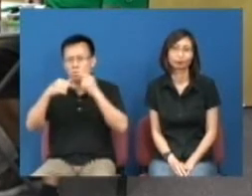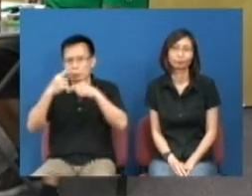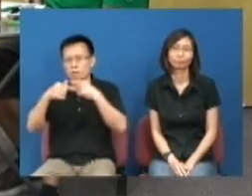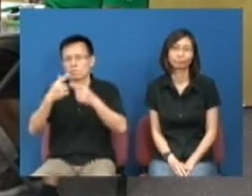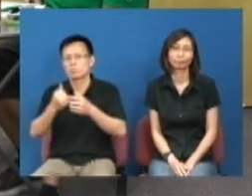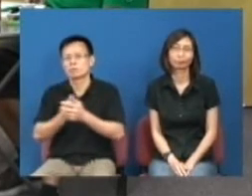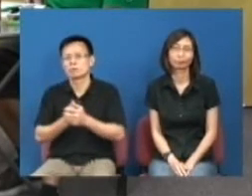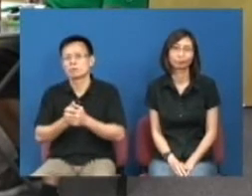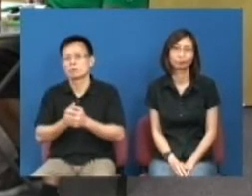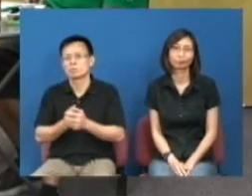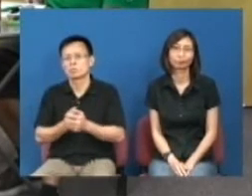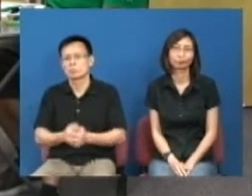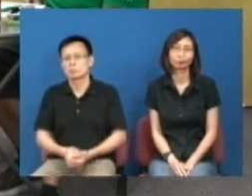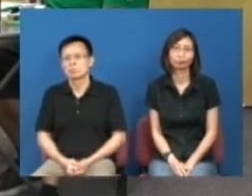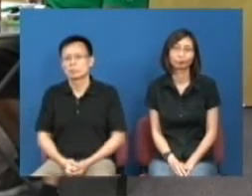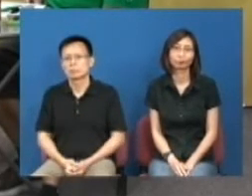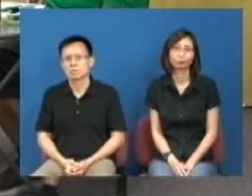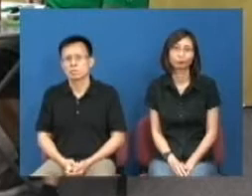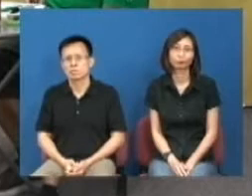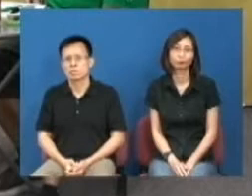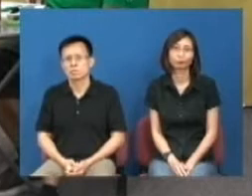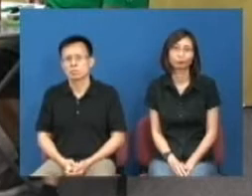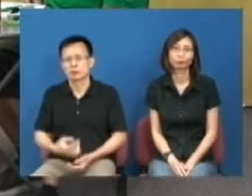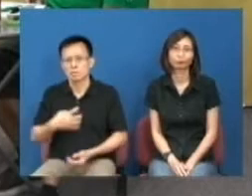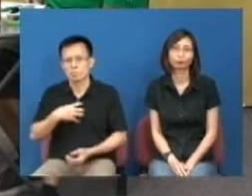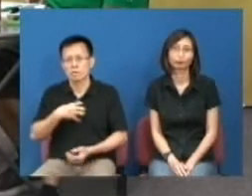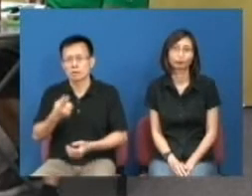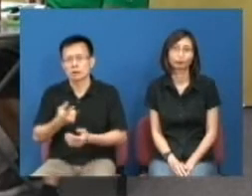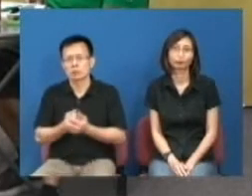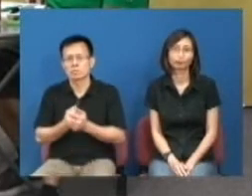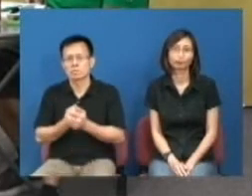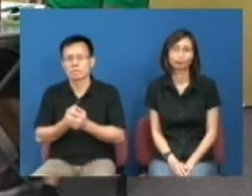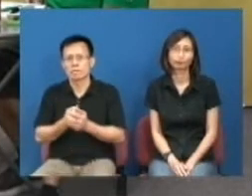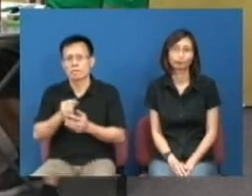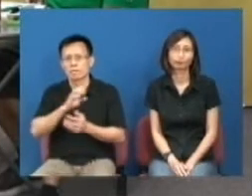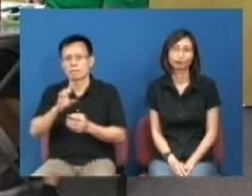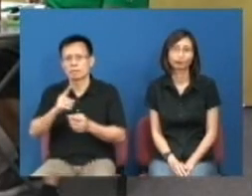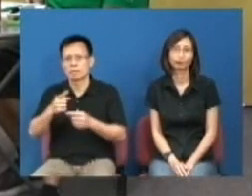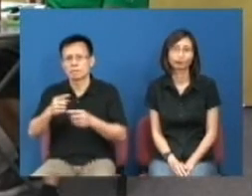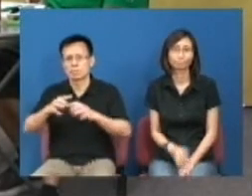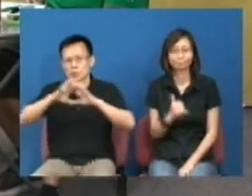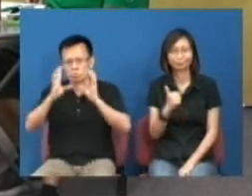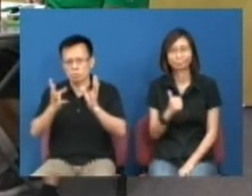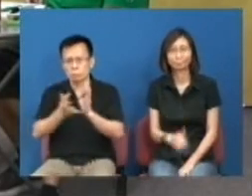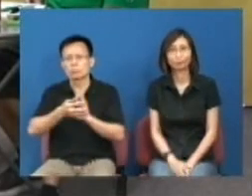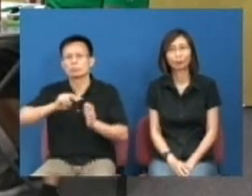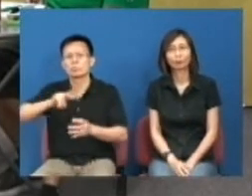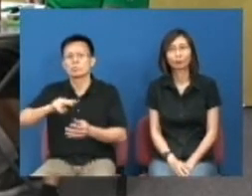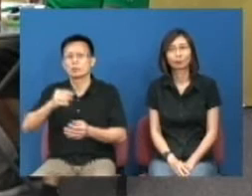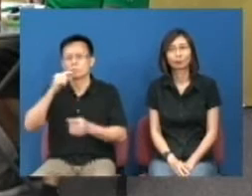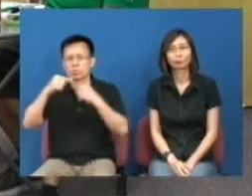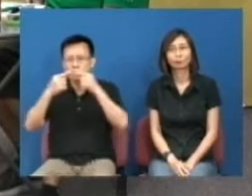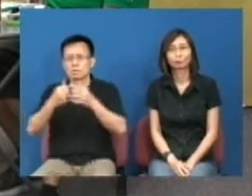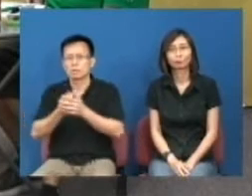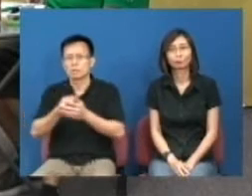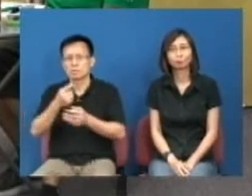講法先得噶嘛，係咪？即係其實係唔係好一貫咯，係咪啊？有啲人就要落